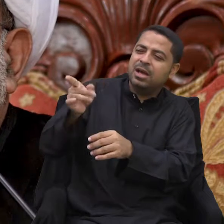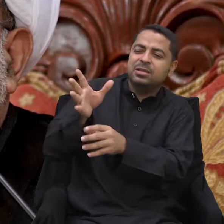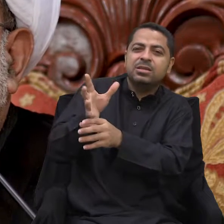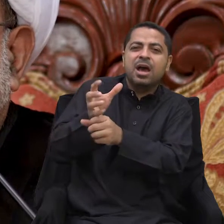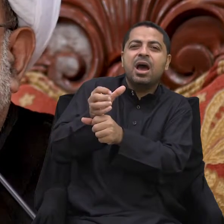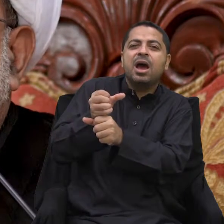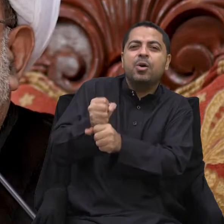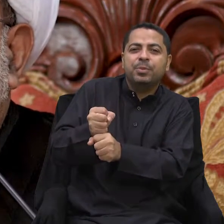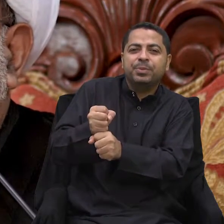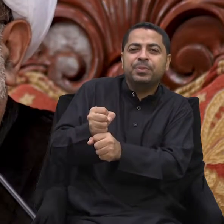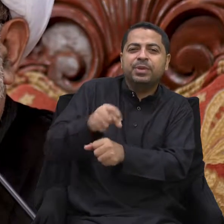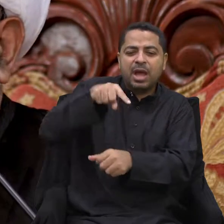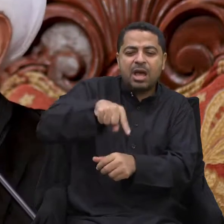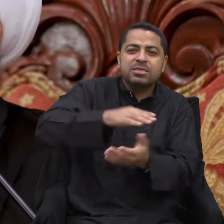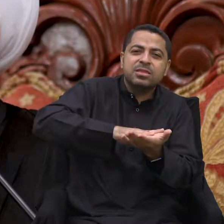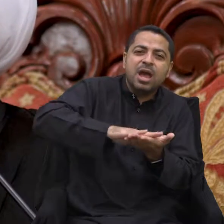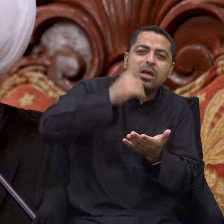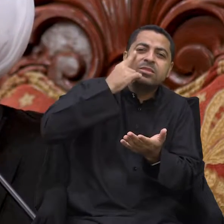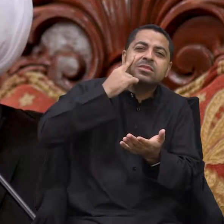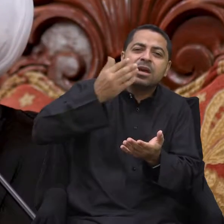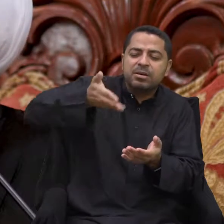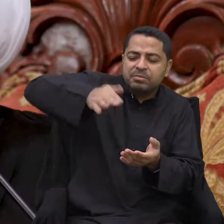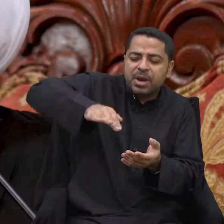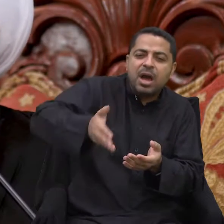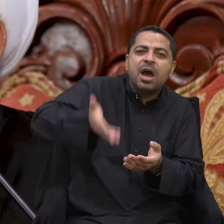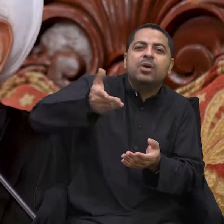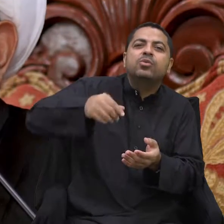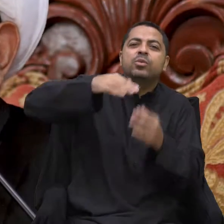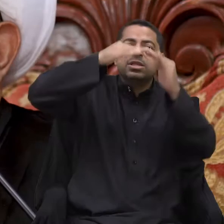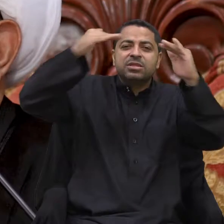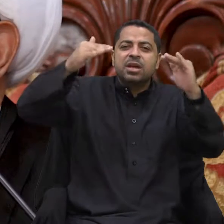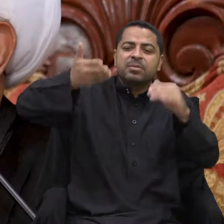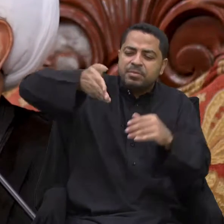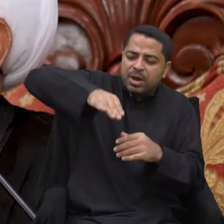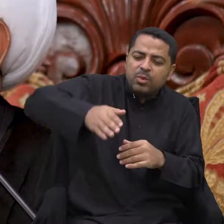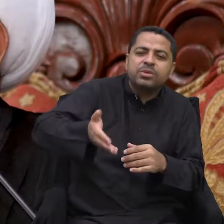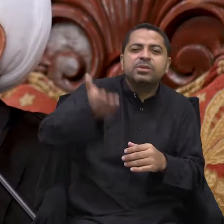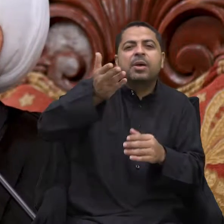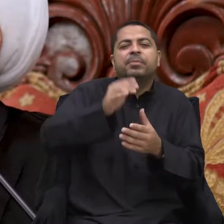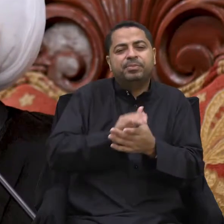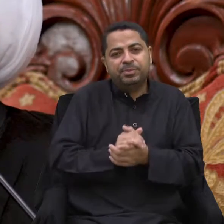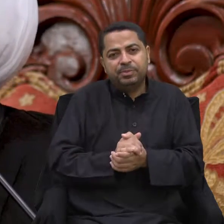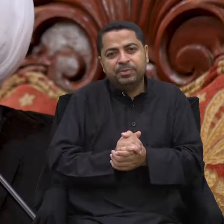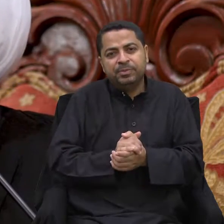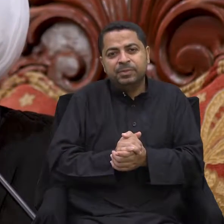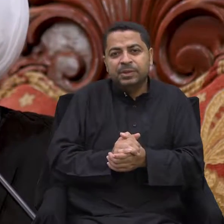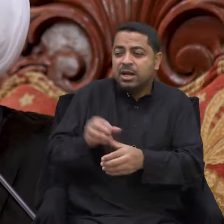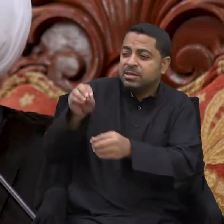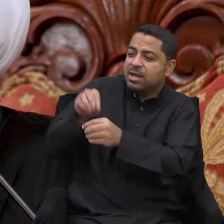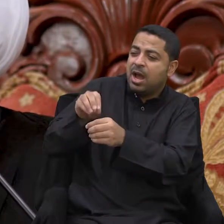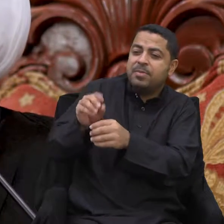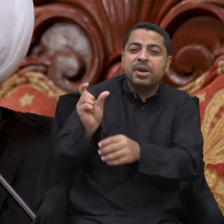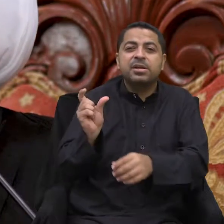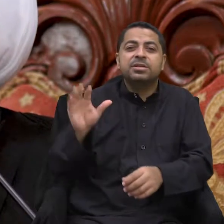السماء، إن أهل الأرض يموتون وأهل السماء لا يبقون، جدي